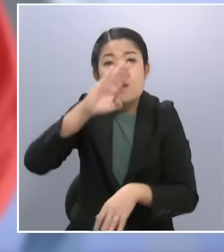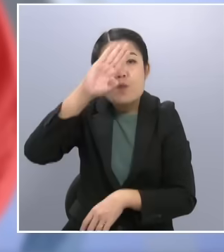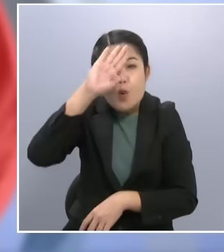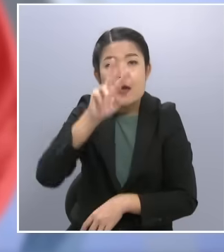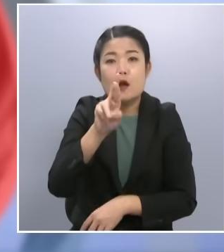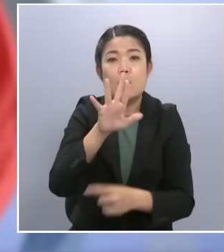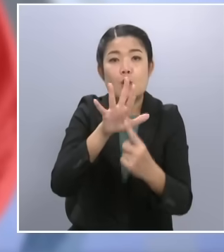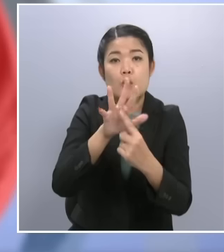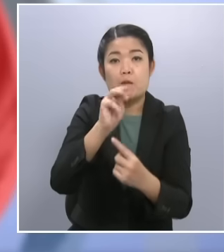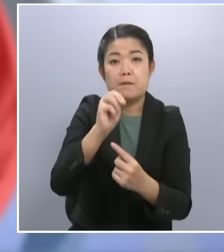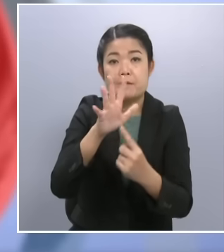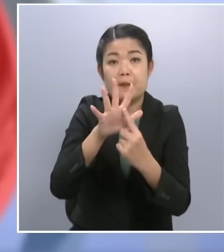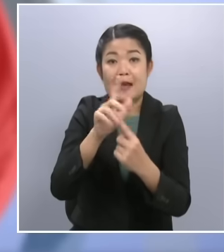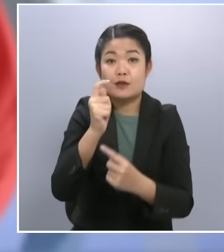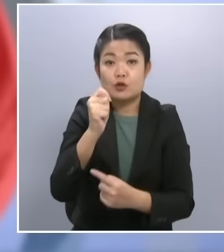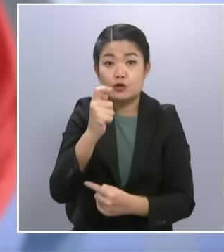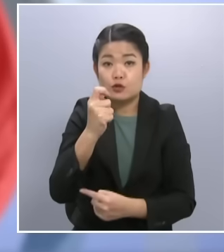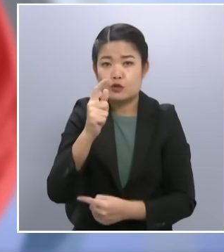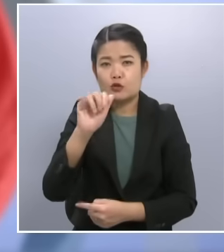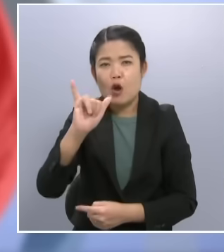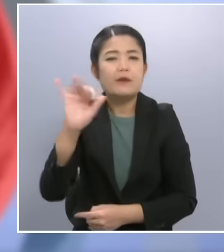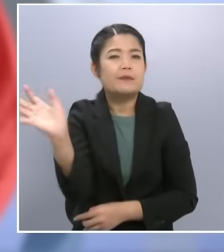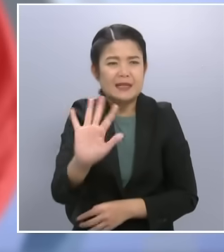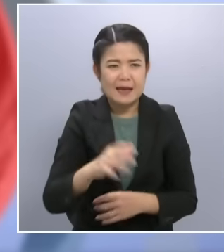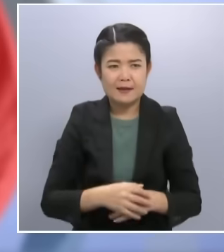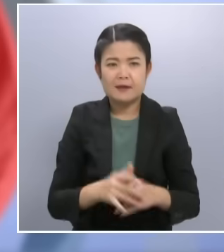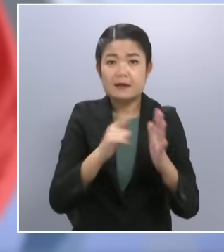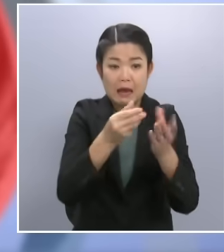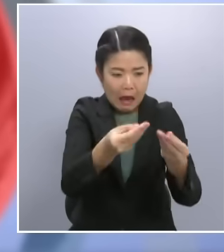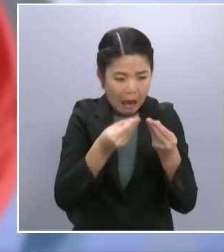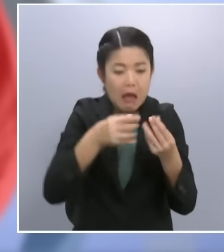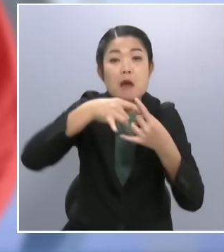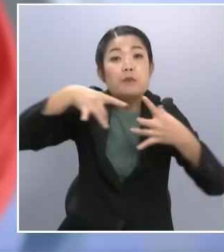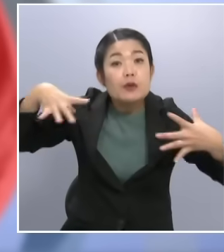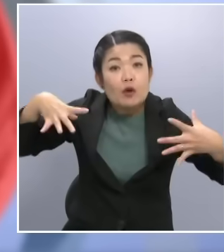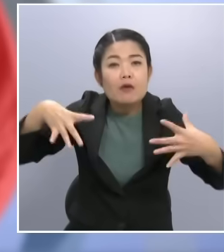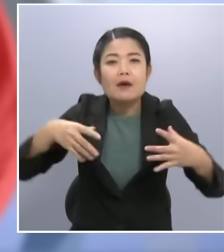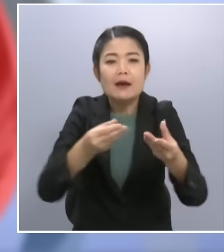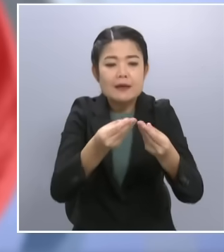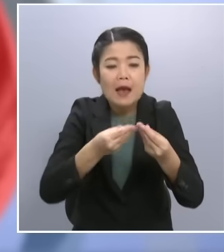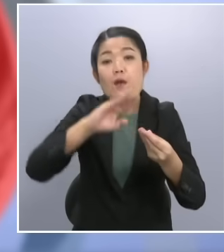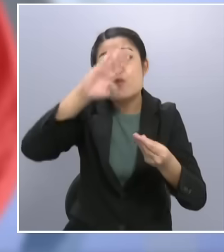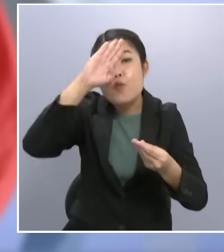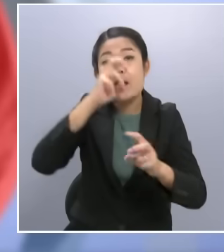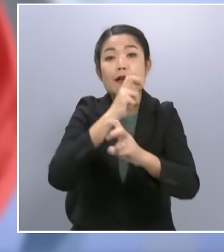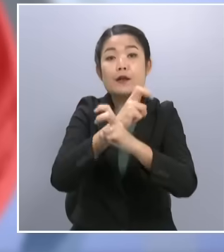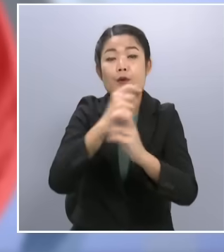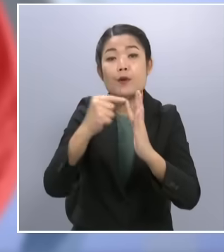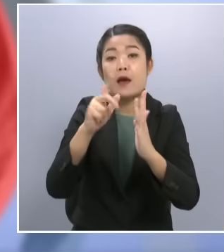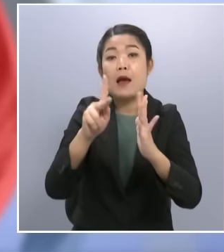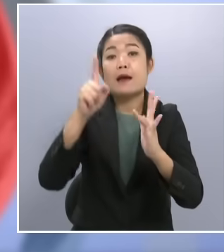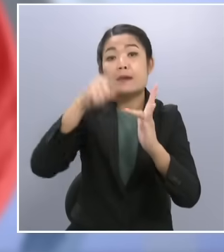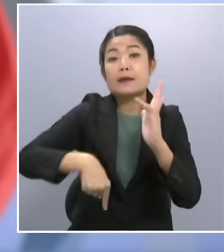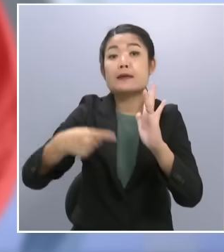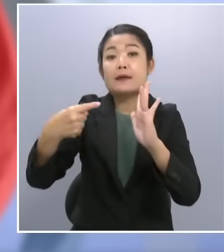แล้วยาที่จ่ายมาก็ไม่ได้เป็นยาเกี่ยวกับรูมาตอยด์แต่เป็นยารักษาโรคเกาต์คือเป็นการเป็นยา